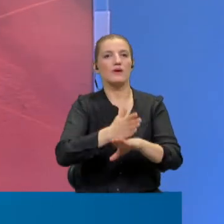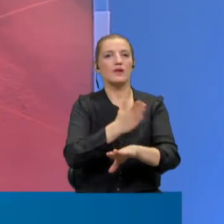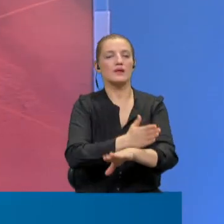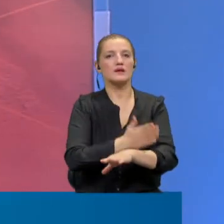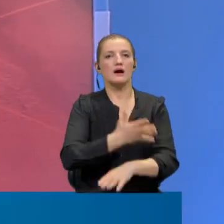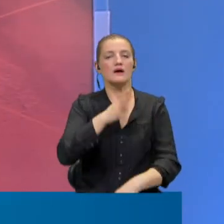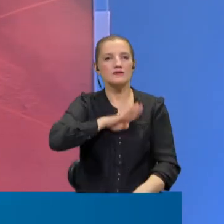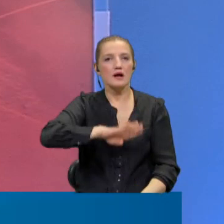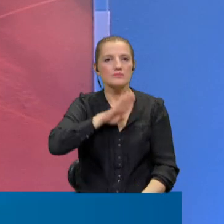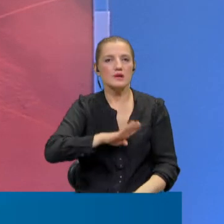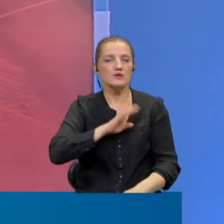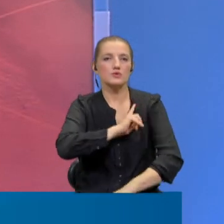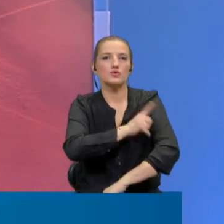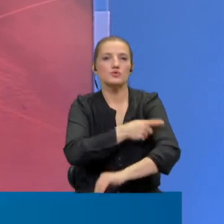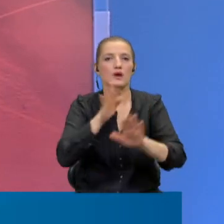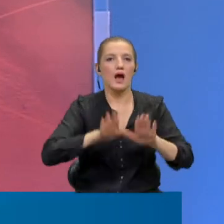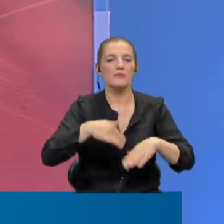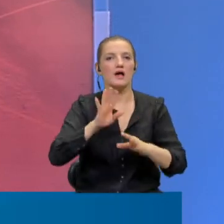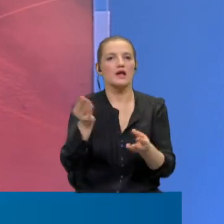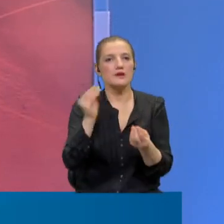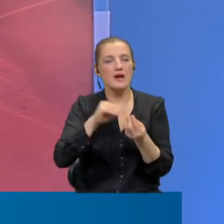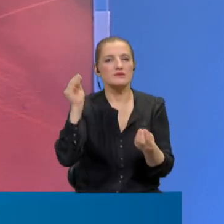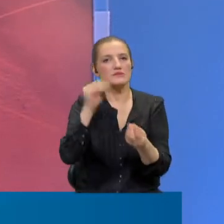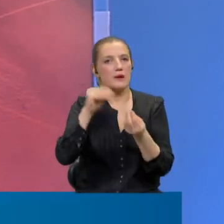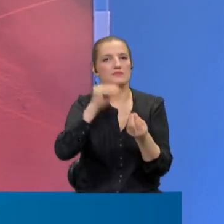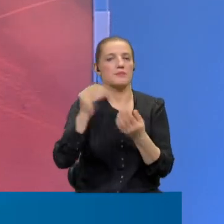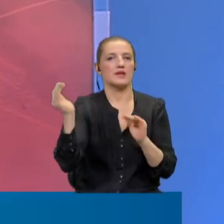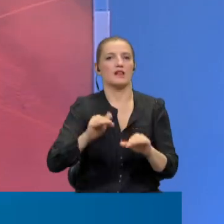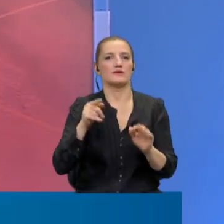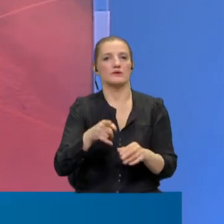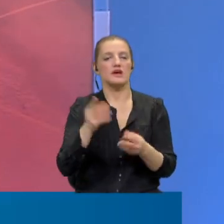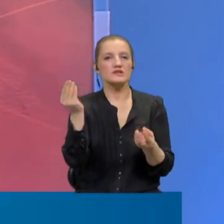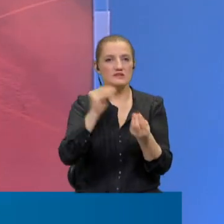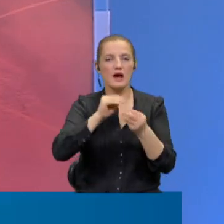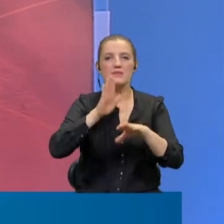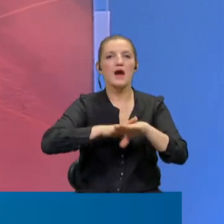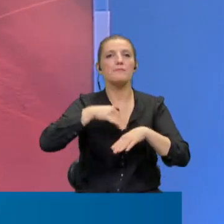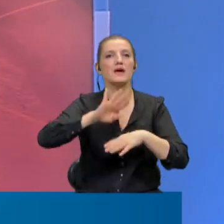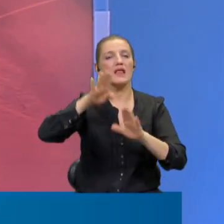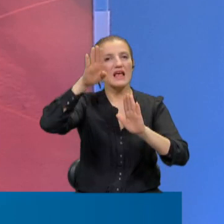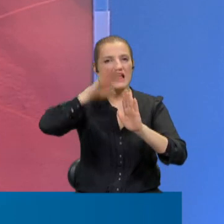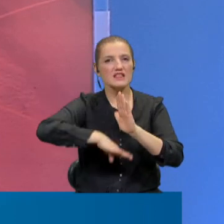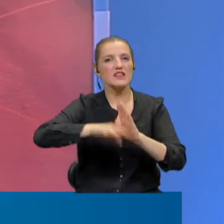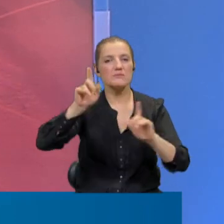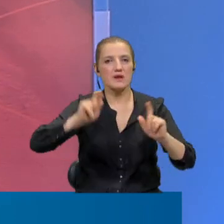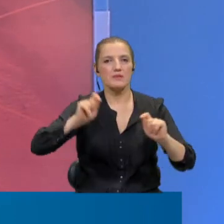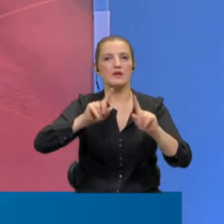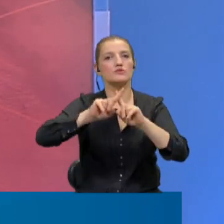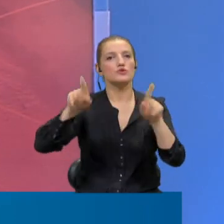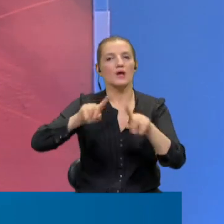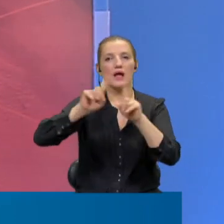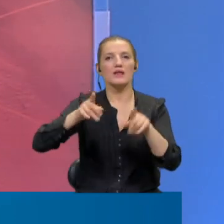vatandaşın dayanacak gücü kalmadı Her şeyi peş peşe Zam geliyor zam yapmayın indirim yapın diyenlerin